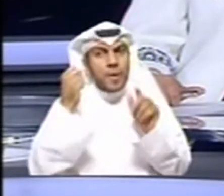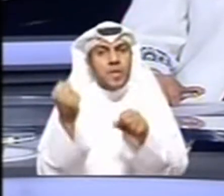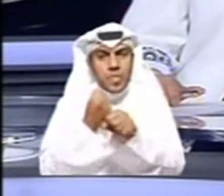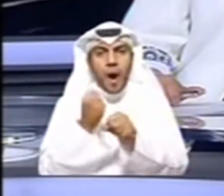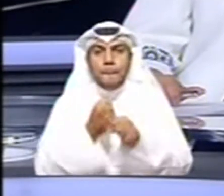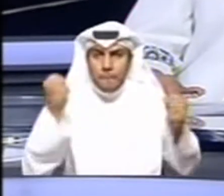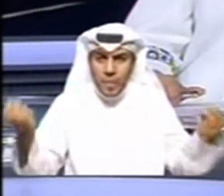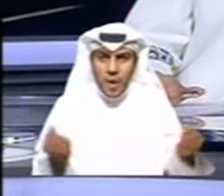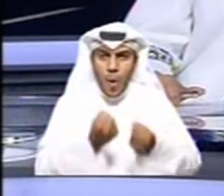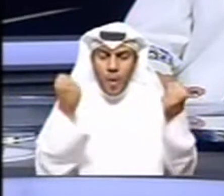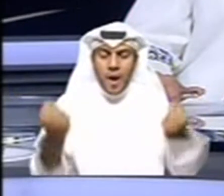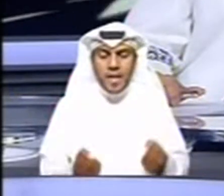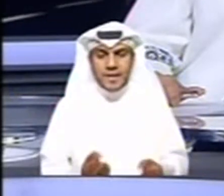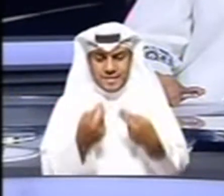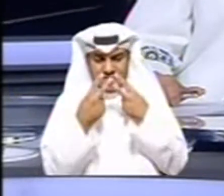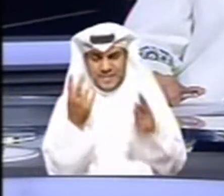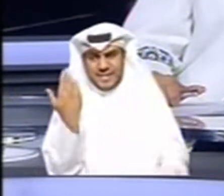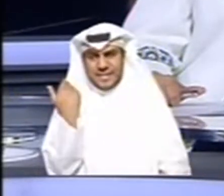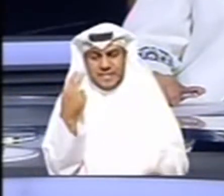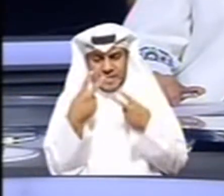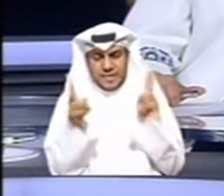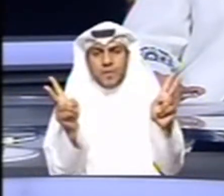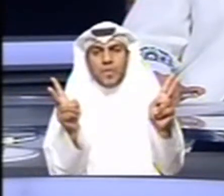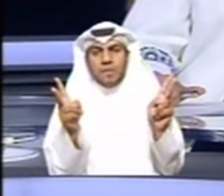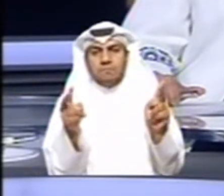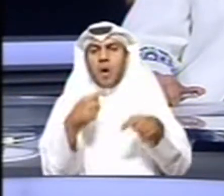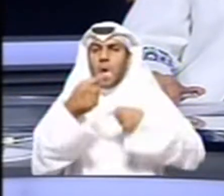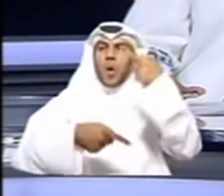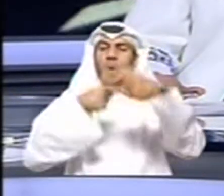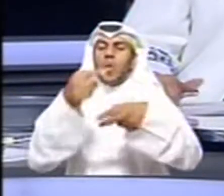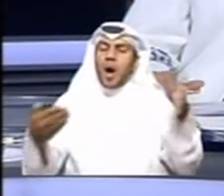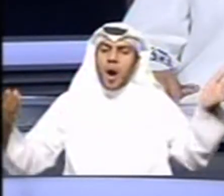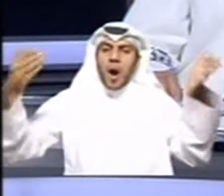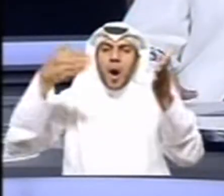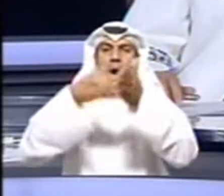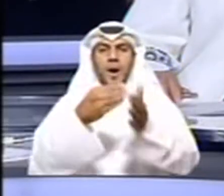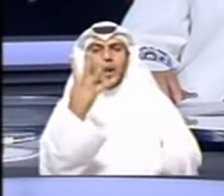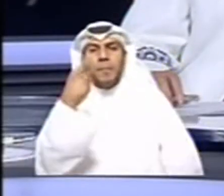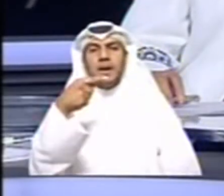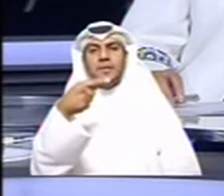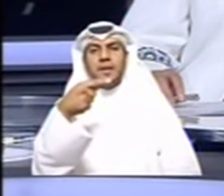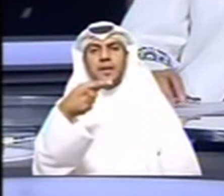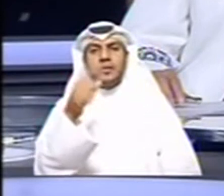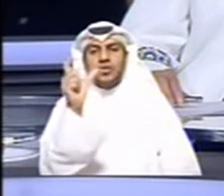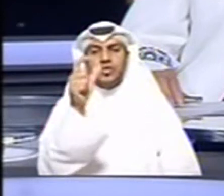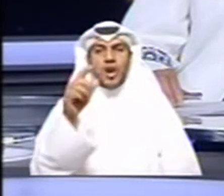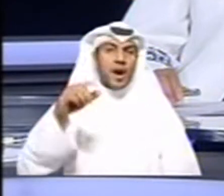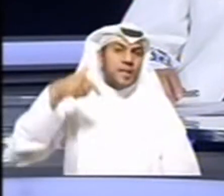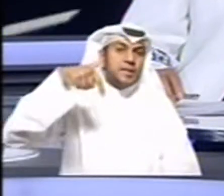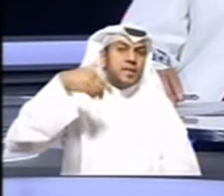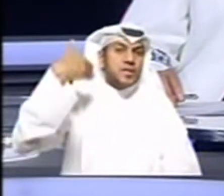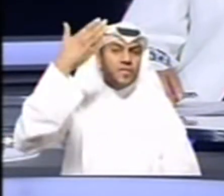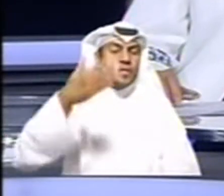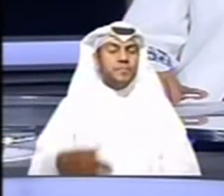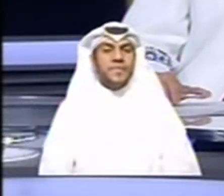التي بدأت في 28 من الشهر الحالي وتستمر حتى 14 من الشهر المقبل للفئة